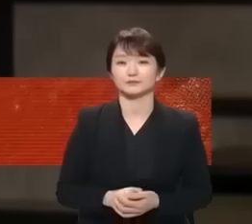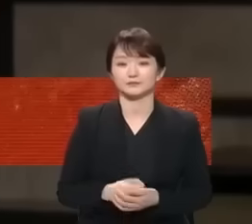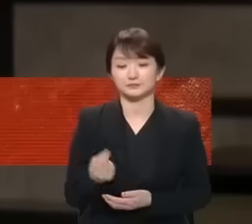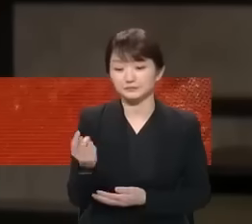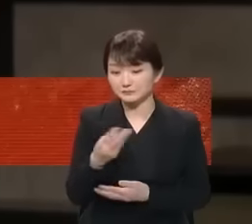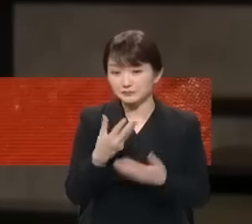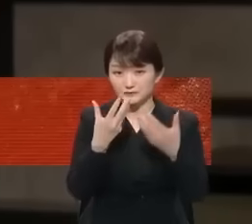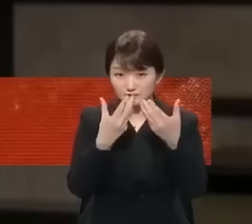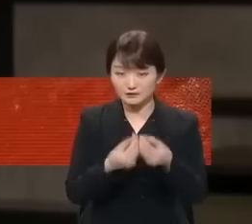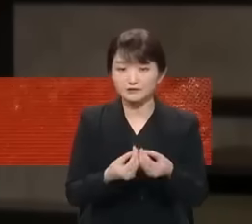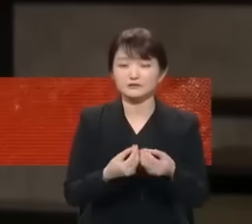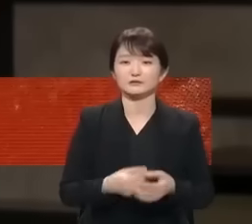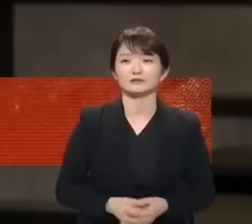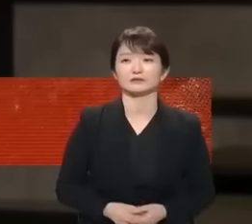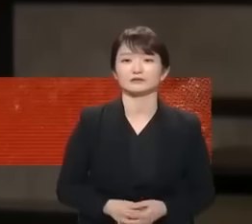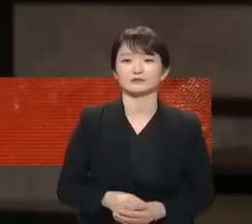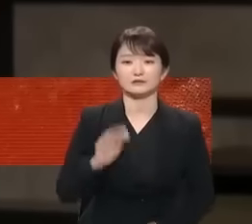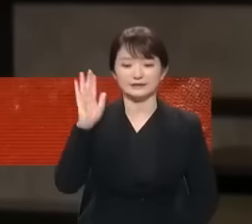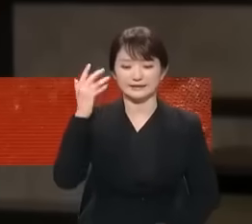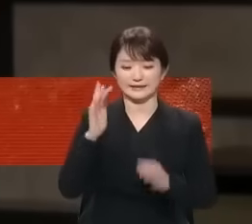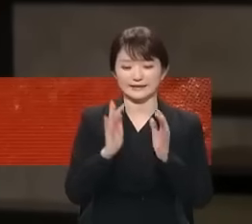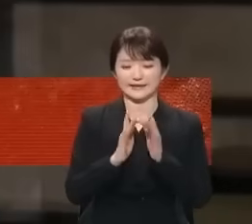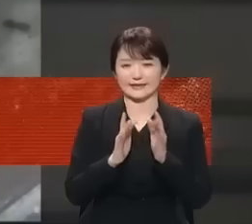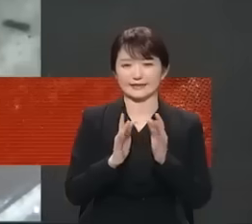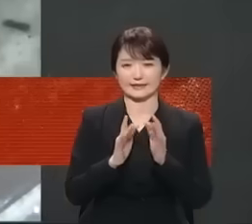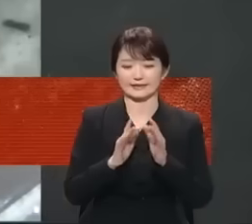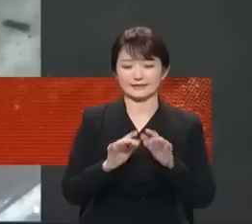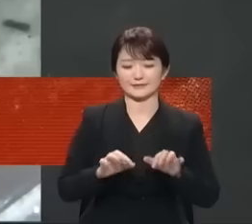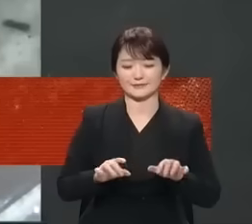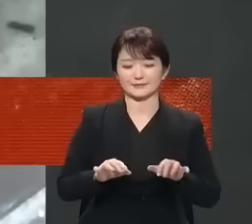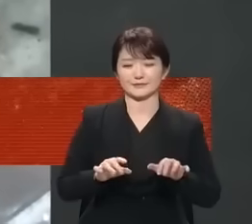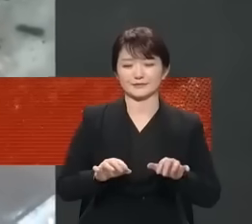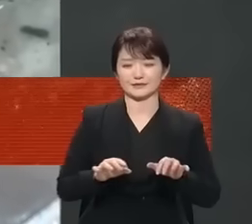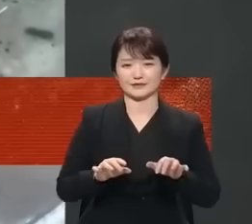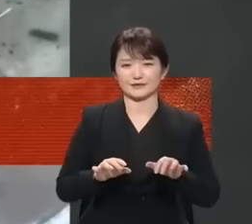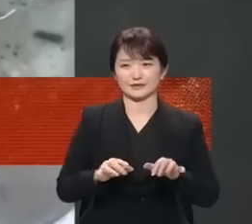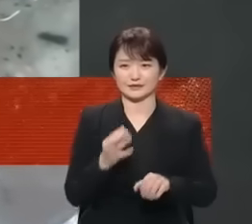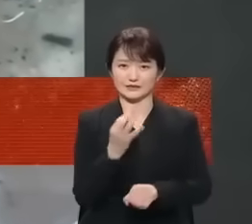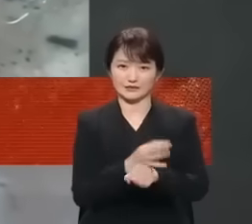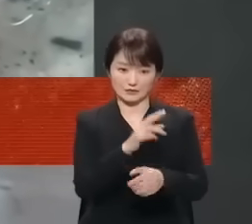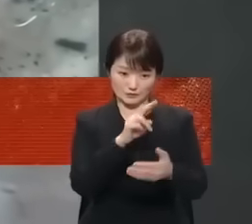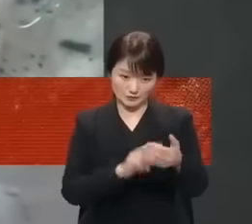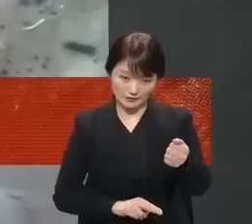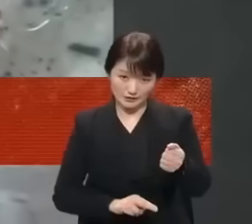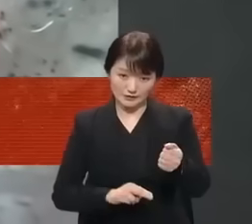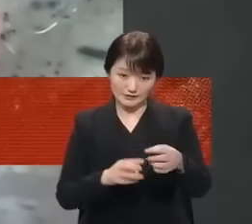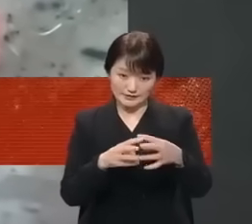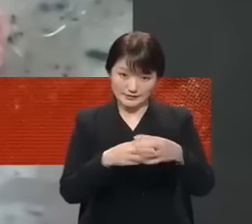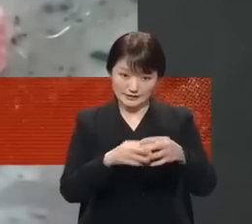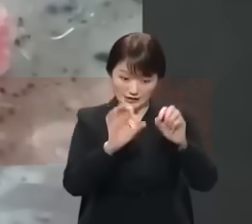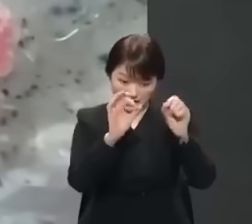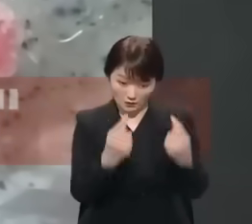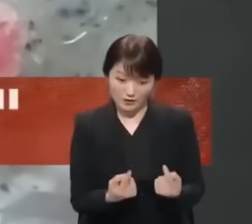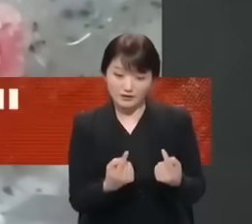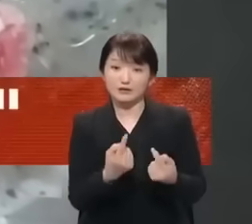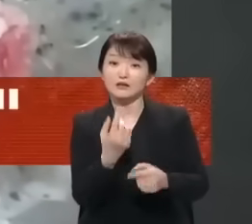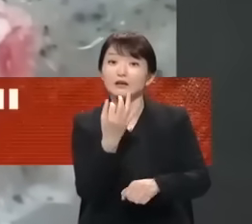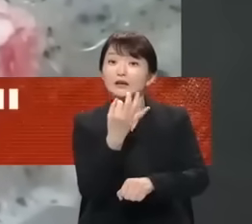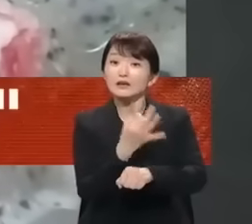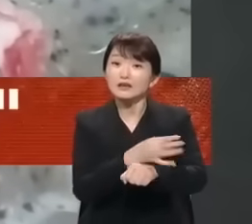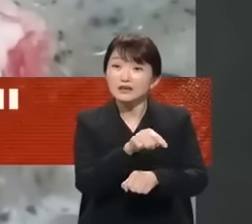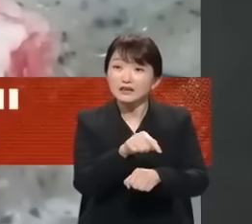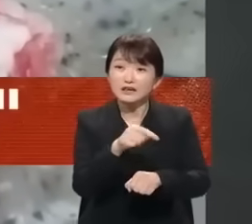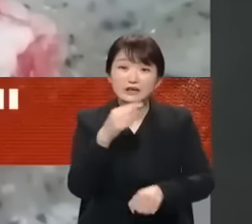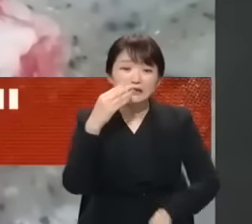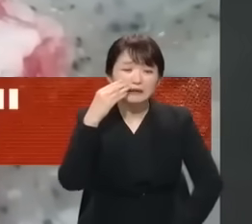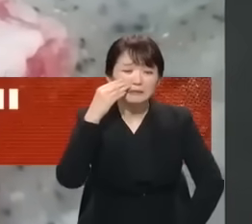보게 된다면 최근이 온라인 그 쇼핑몰에서 활인 행사하는이 삼겹살을 샀더니 그게